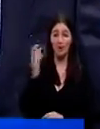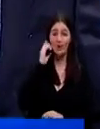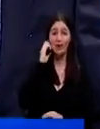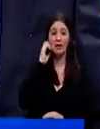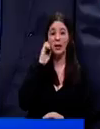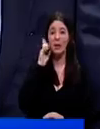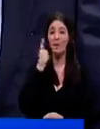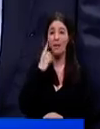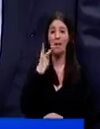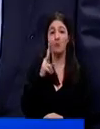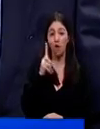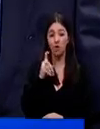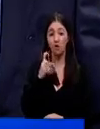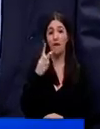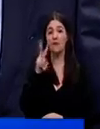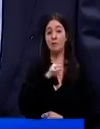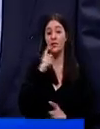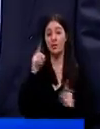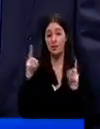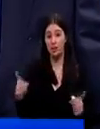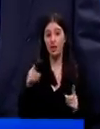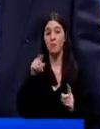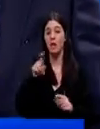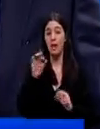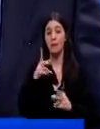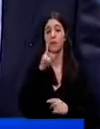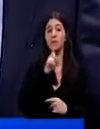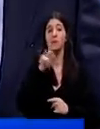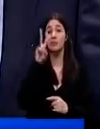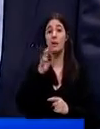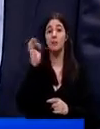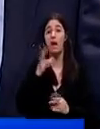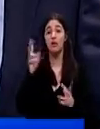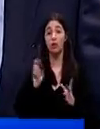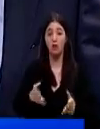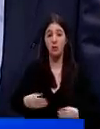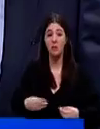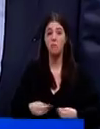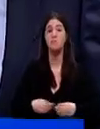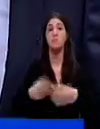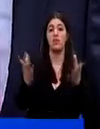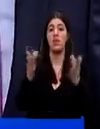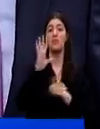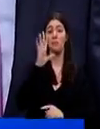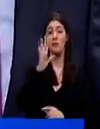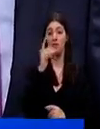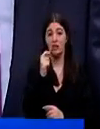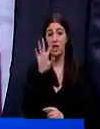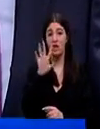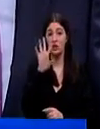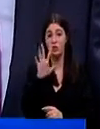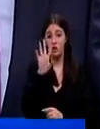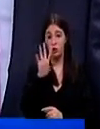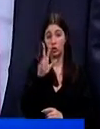bakın 2019-2020 yılında bu şekilde 128 milyar dolar sürdü piyasaya. Ve 5 lira 43 kuruş